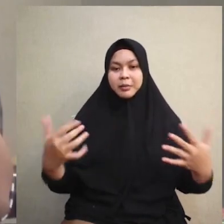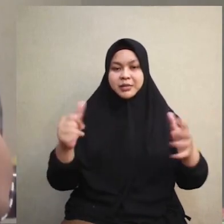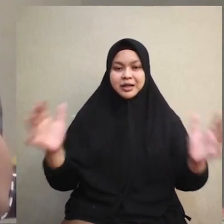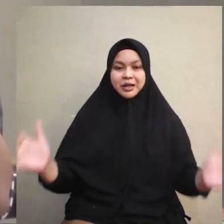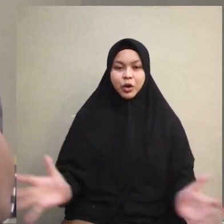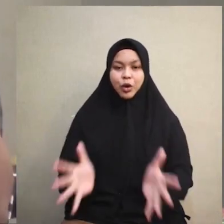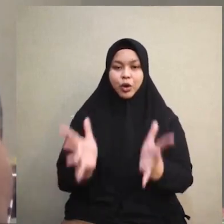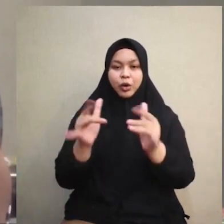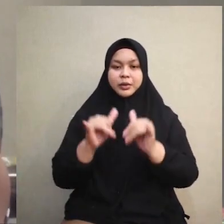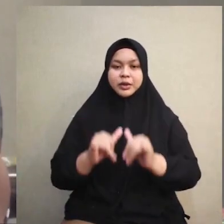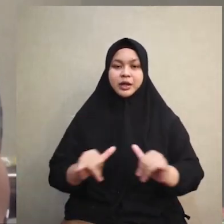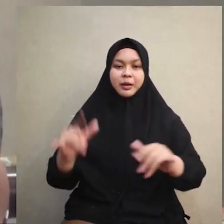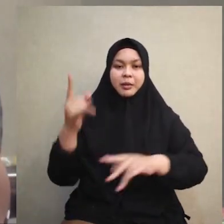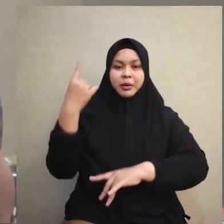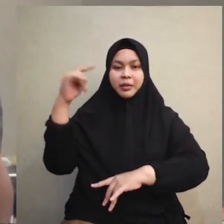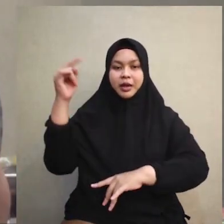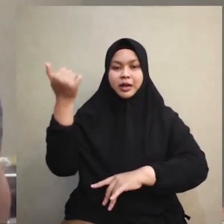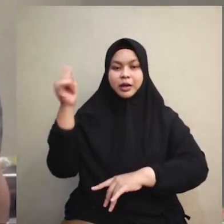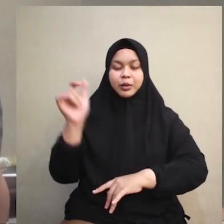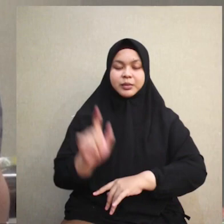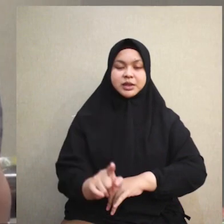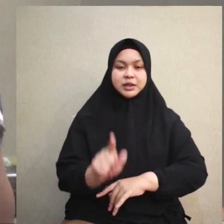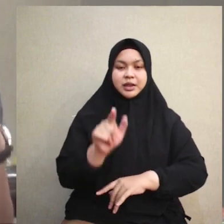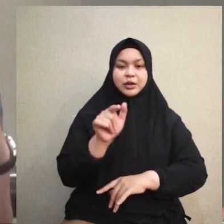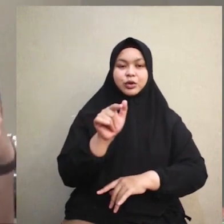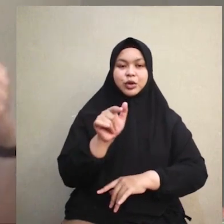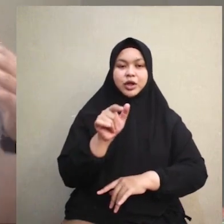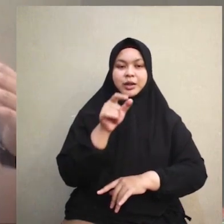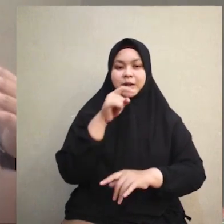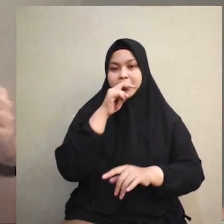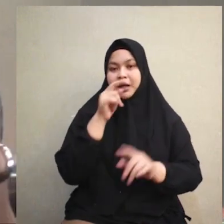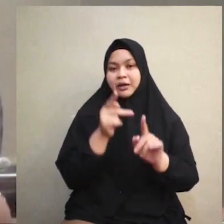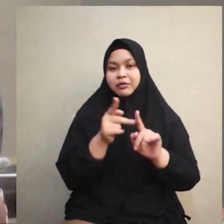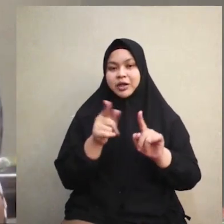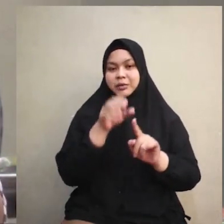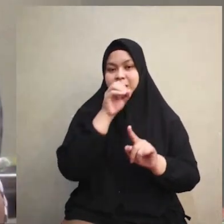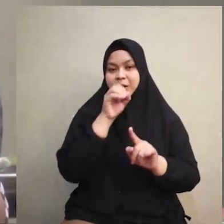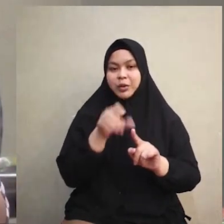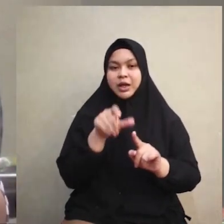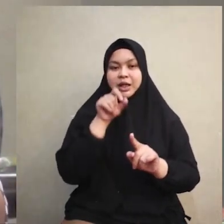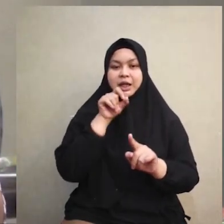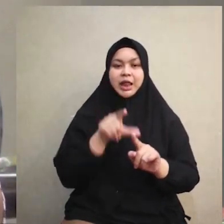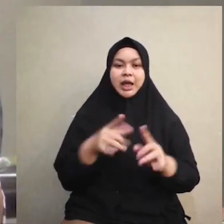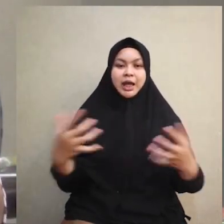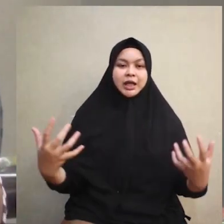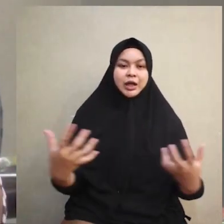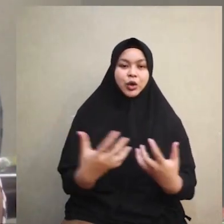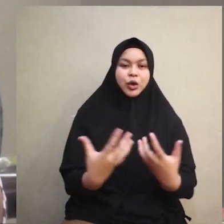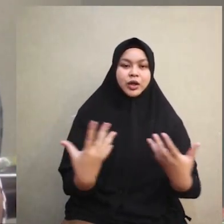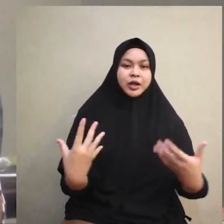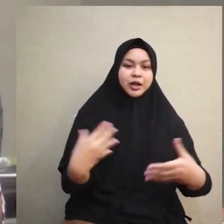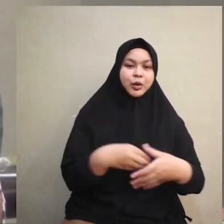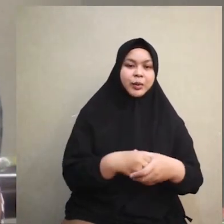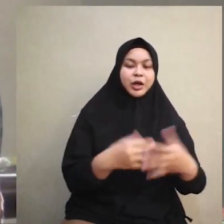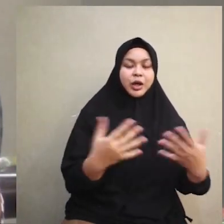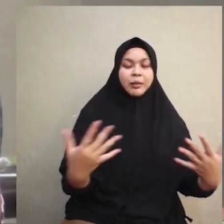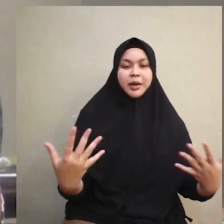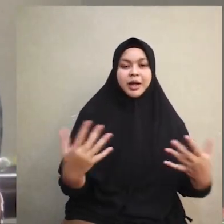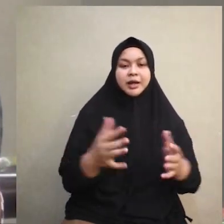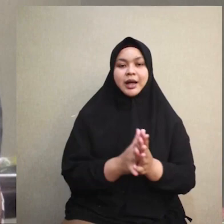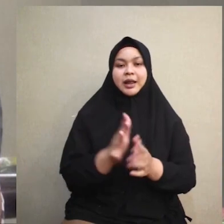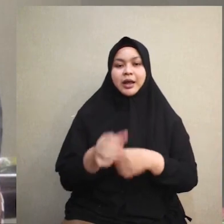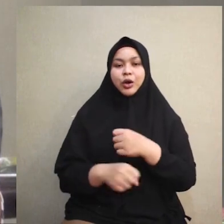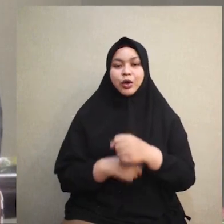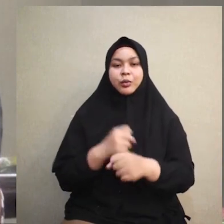gitu kalau tadi bahasanya Mas Hafiz itu critical engagement gitu Nah maksudnya mungkin per tahun gitu kita bikin tahun pertama kita